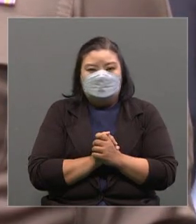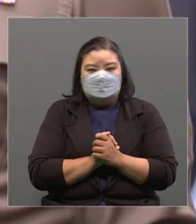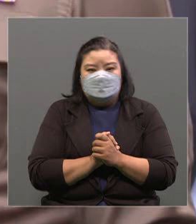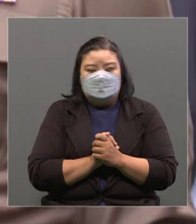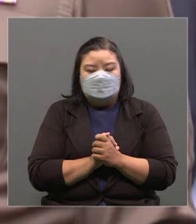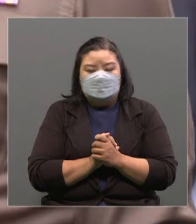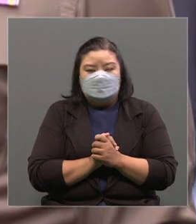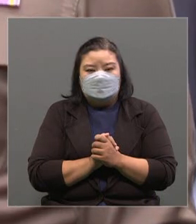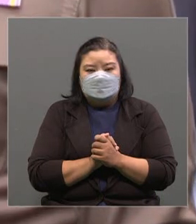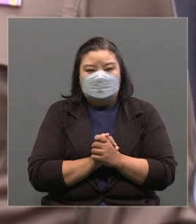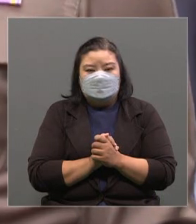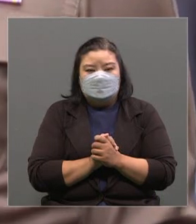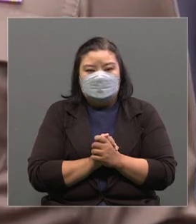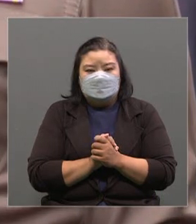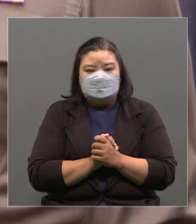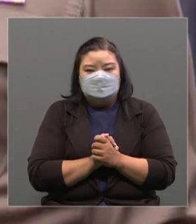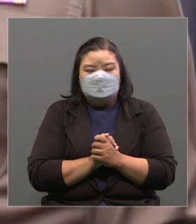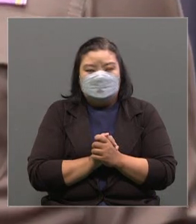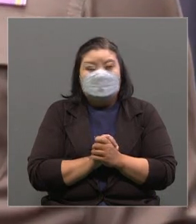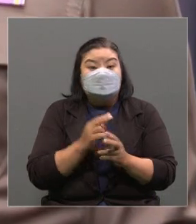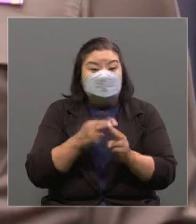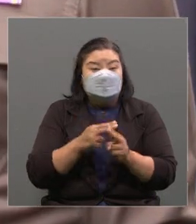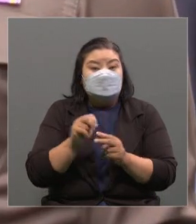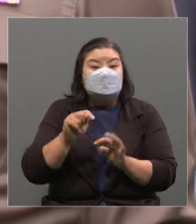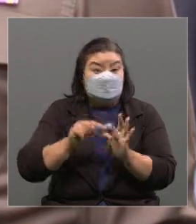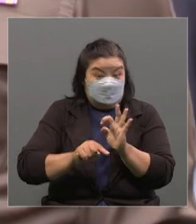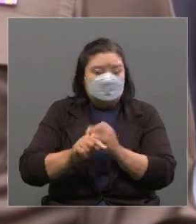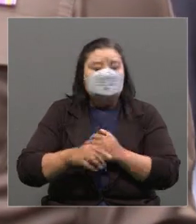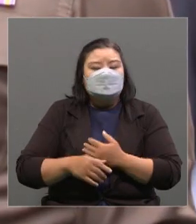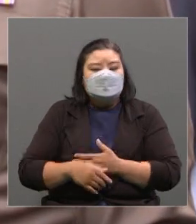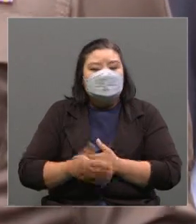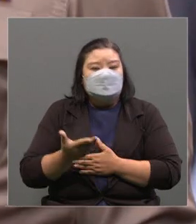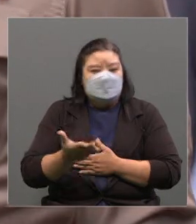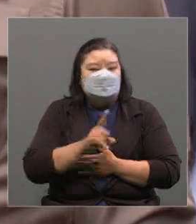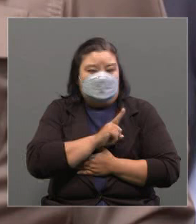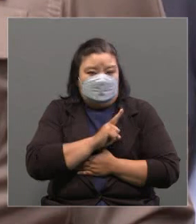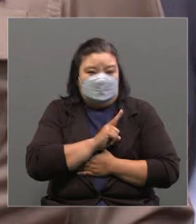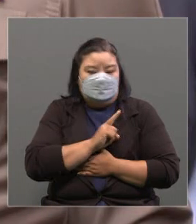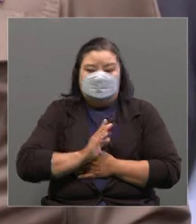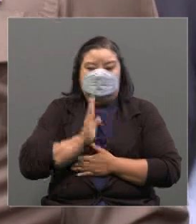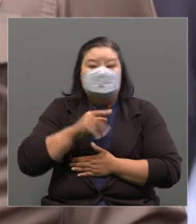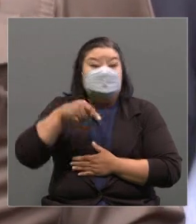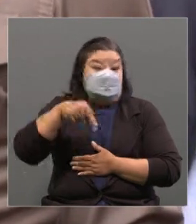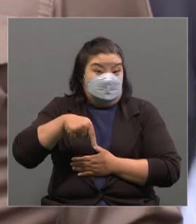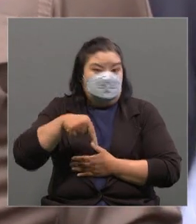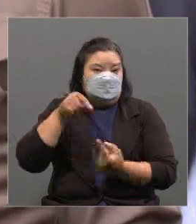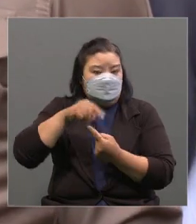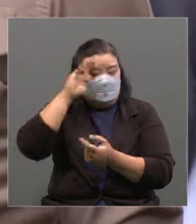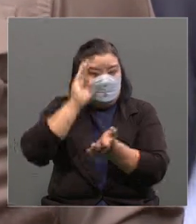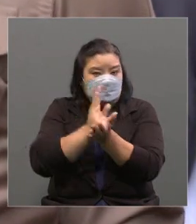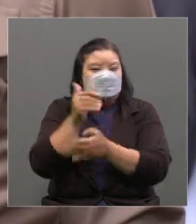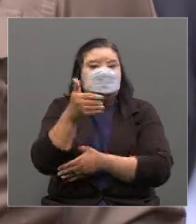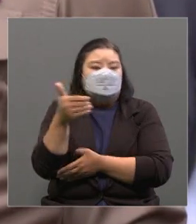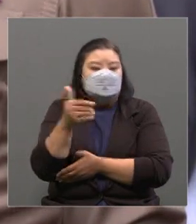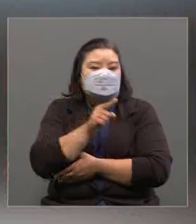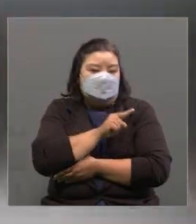ขณะที่ทางพลตำรวจโทติสพจน์อิสรังกุลณอยุธยาผู้ทรงคุณวุฒิพิเศษสำนักงานตำรวจแห่งชาติรักษารา